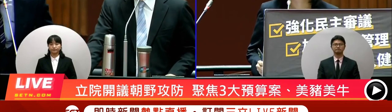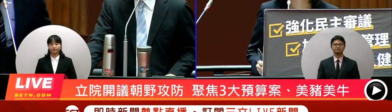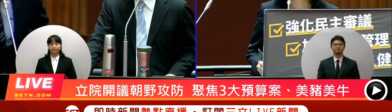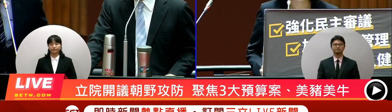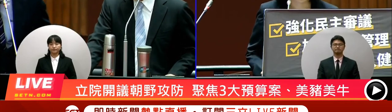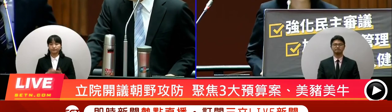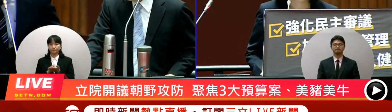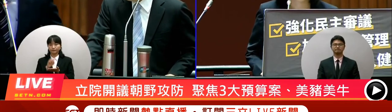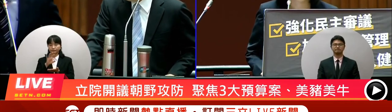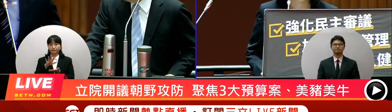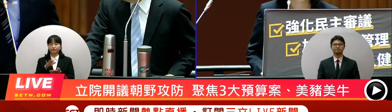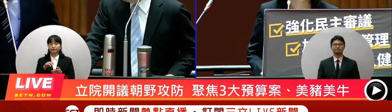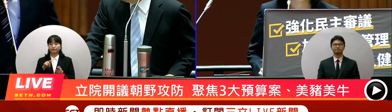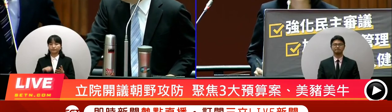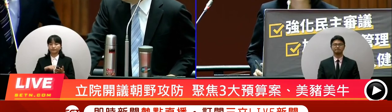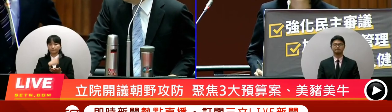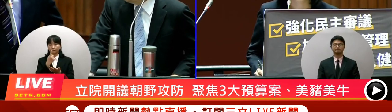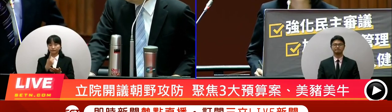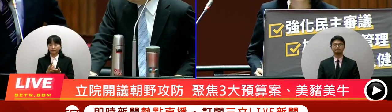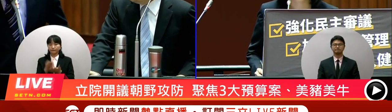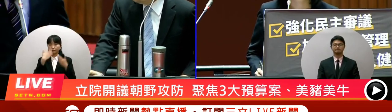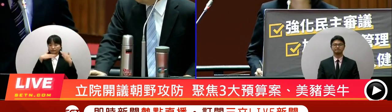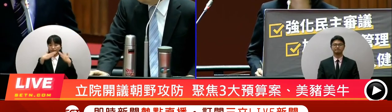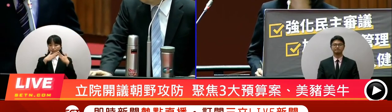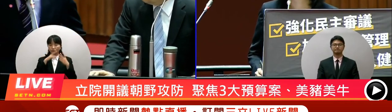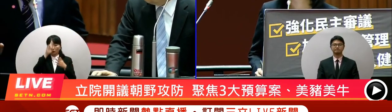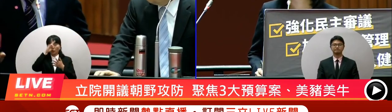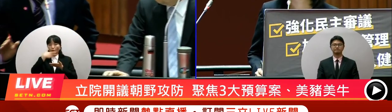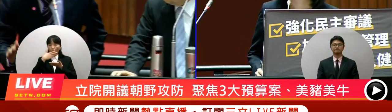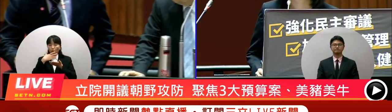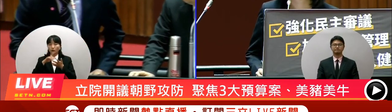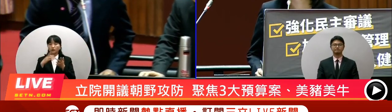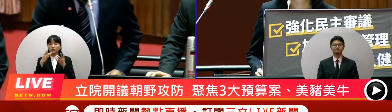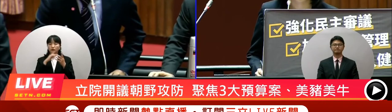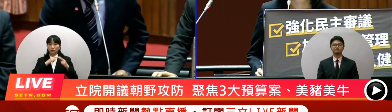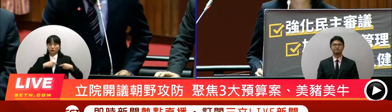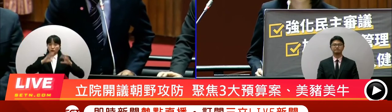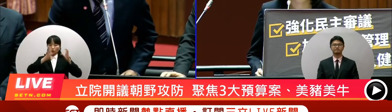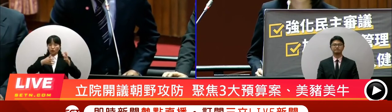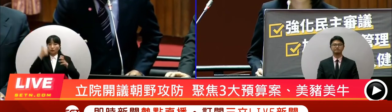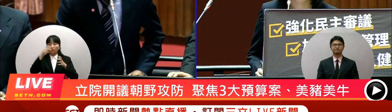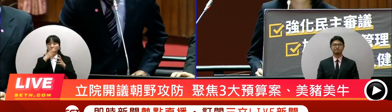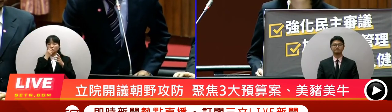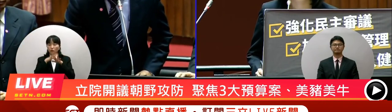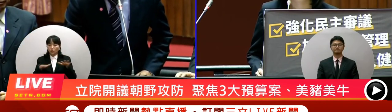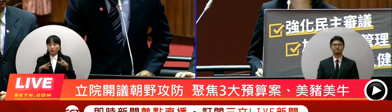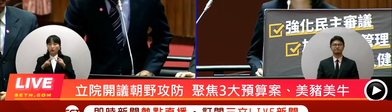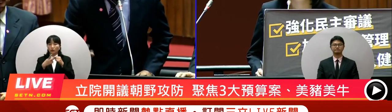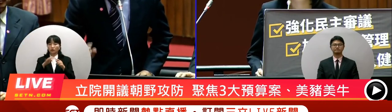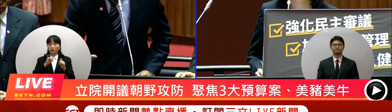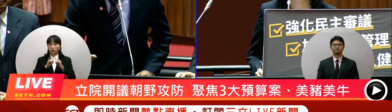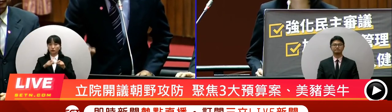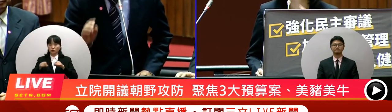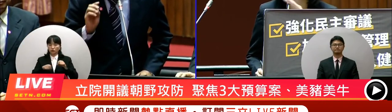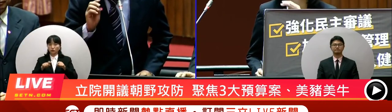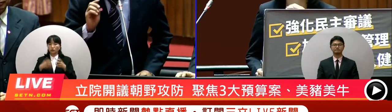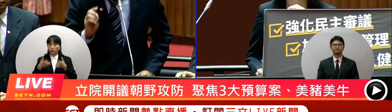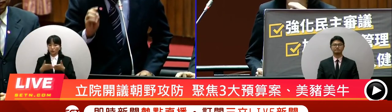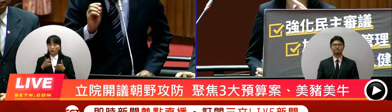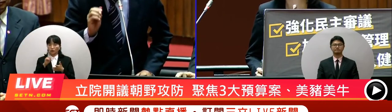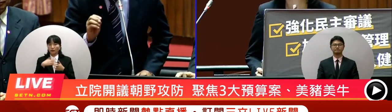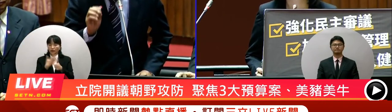跟委员报告，其实整个学校午餐在蔡英文总统的食安乳团跟新农业政策里面有一个非常重要，就是